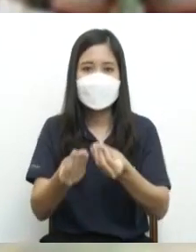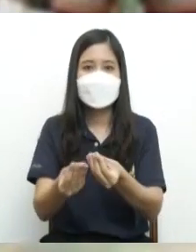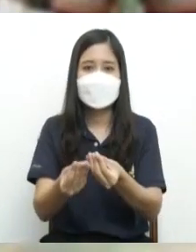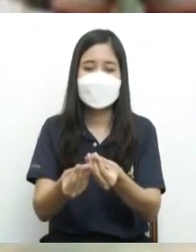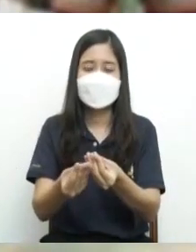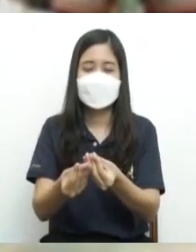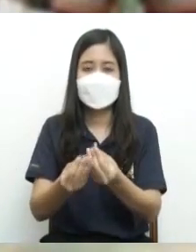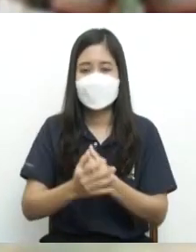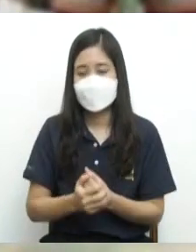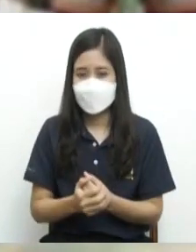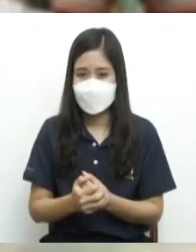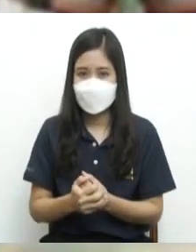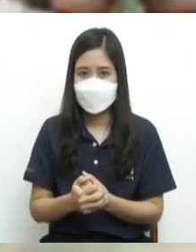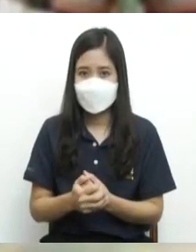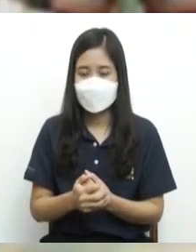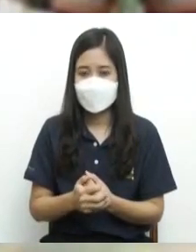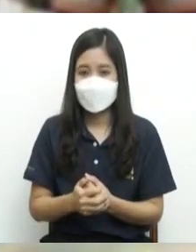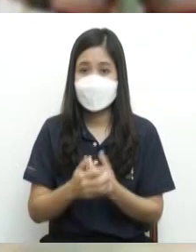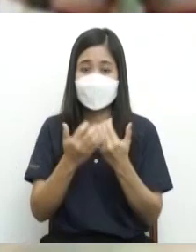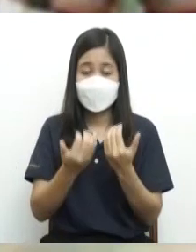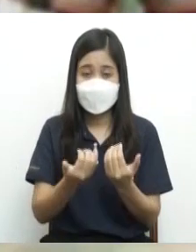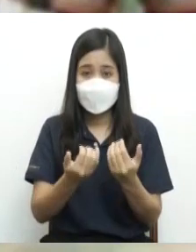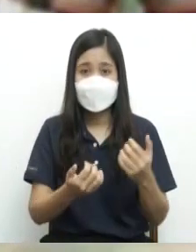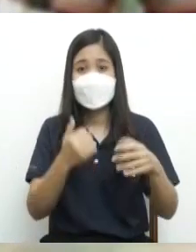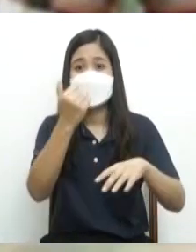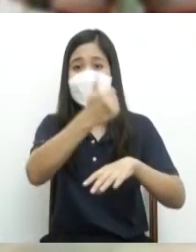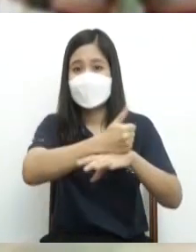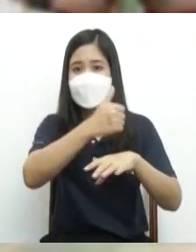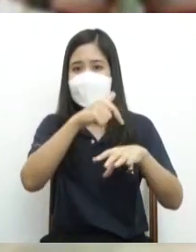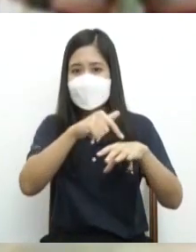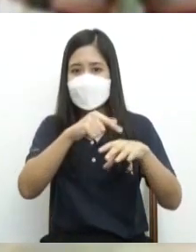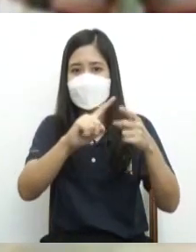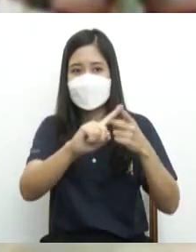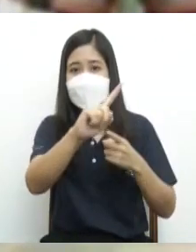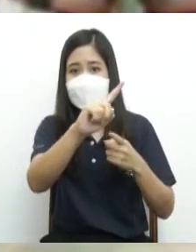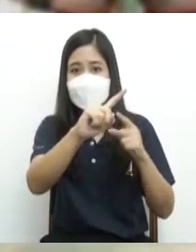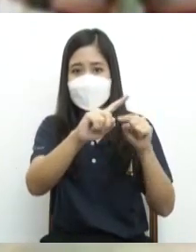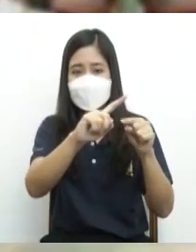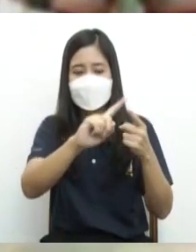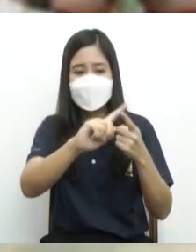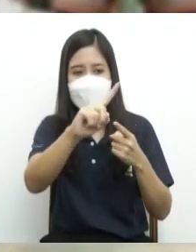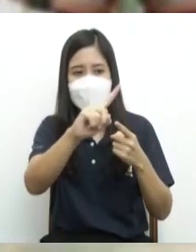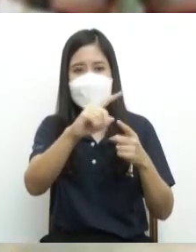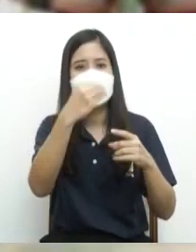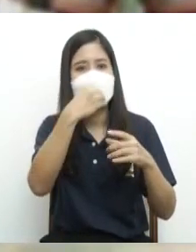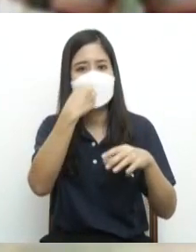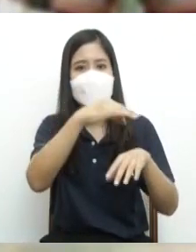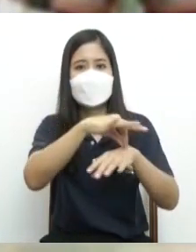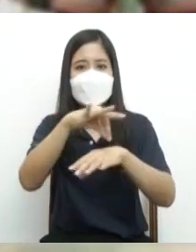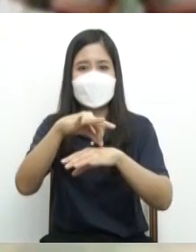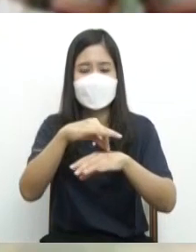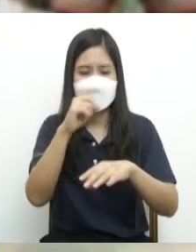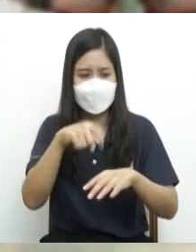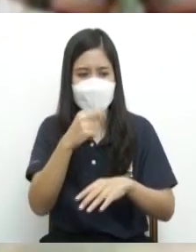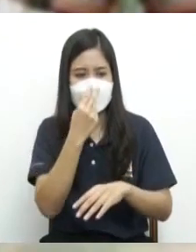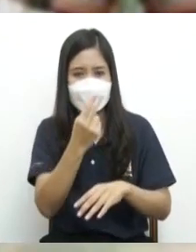ณะเดียวกันถ้าท่านเป็นเบอร์หนึ่งเองนะหลายครั้งผมก็ได้เป็นเบอร์หนึ่งอยู่ในหลายๆตำแหน่งเนี่ยเราก็ต้องมองไปหาเบอร์ส